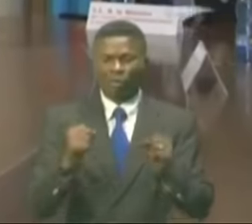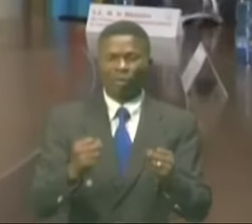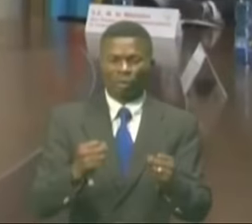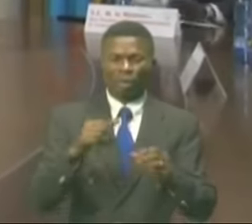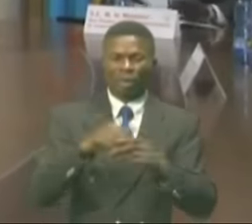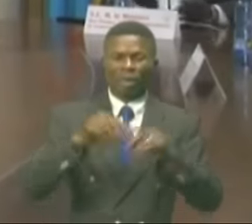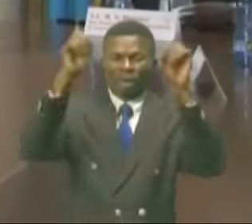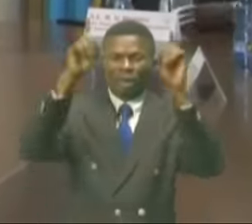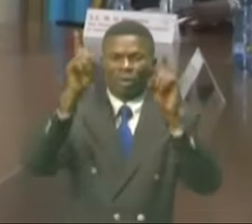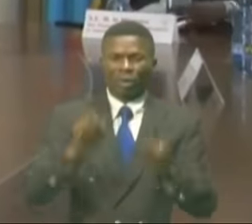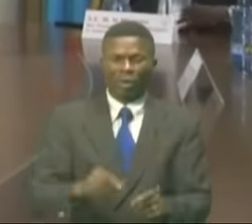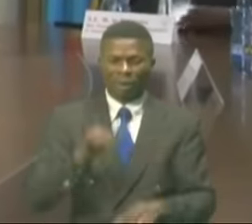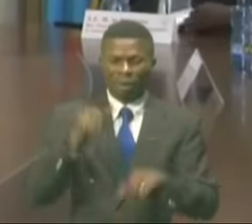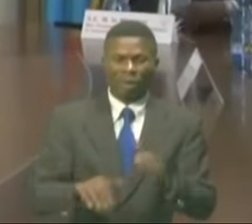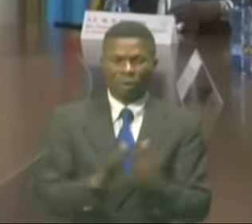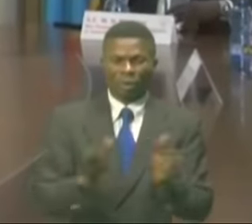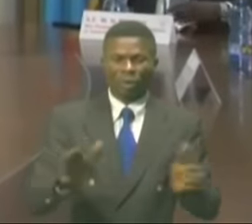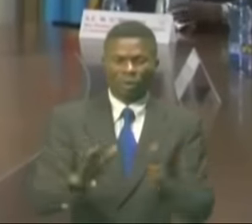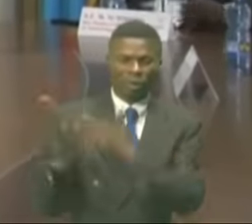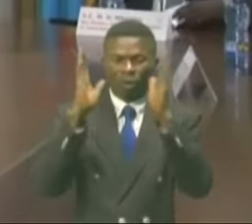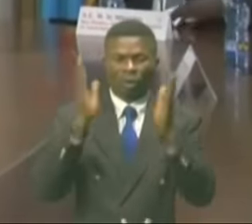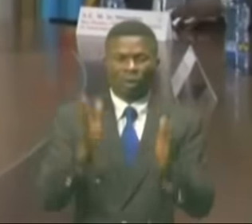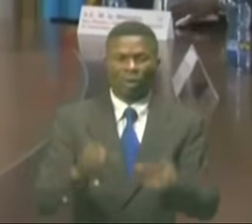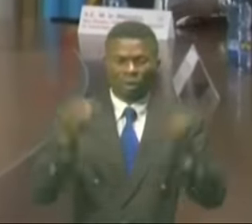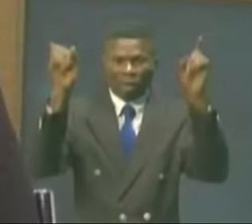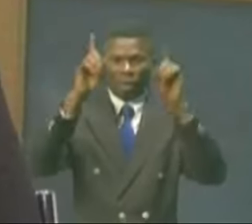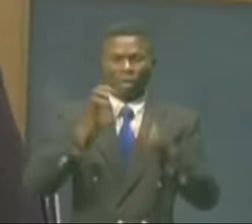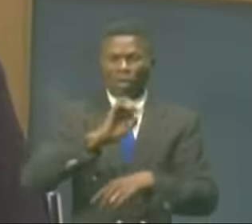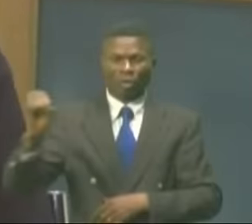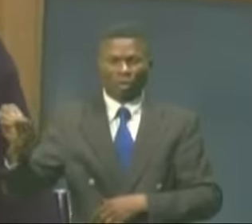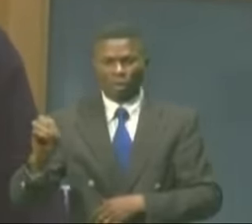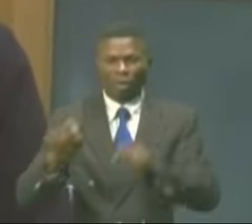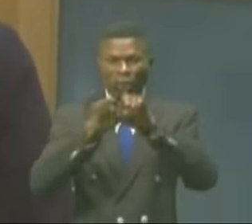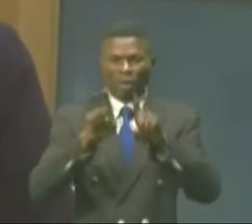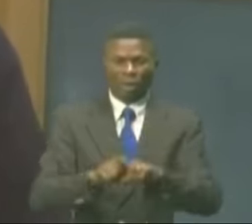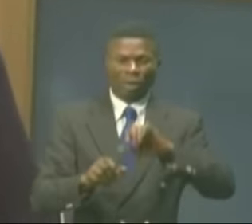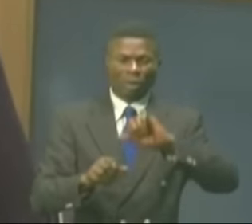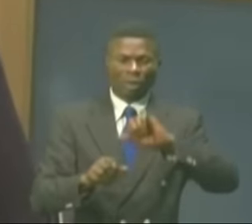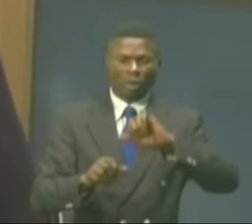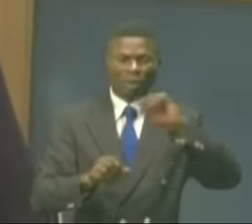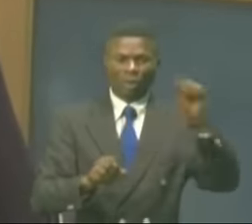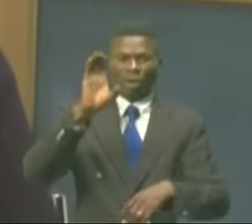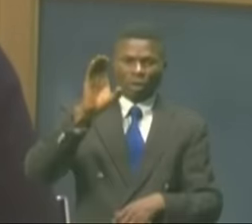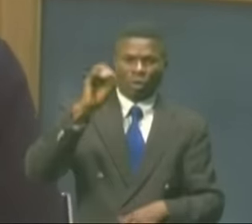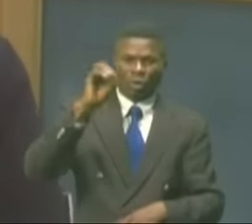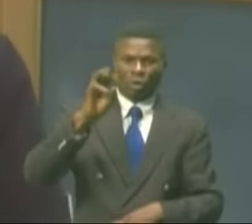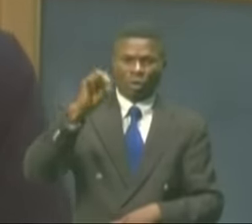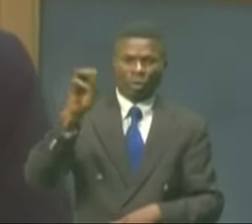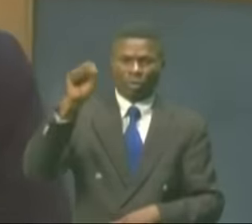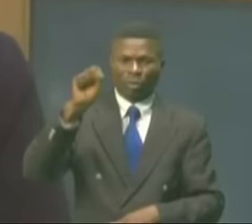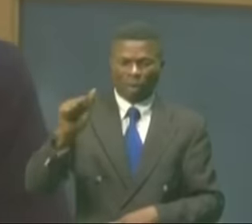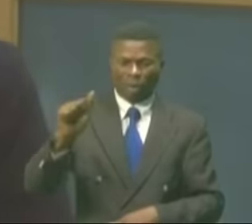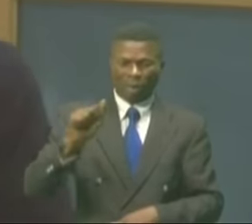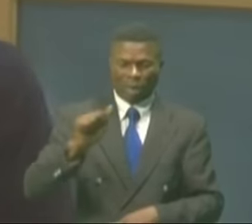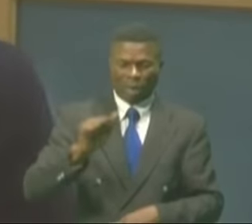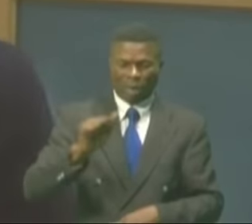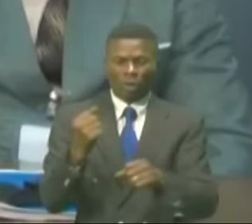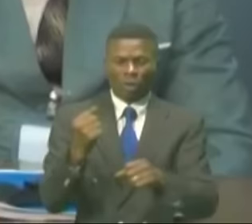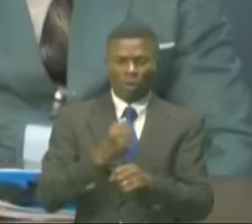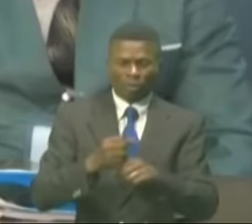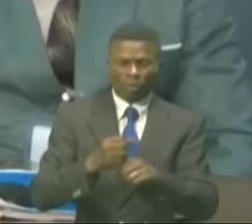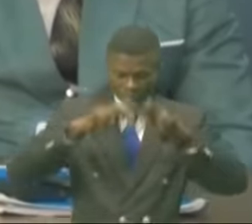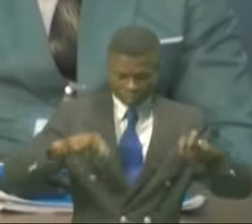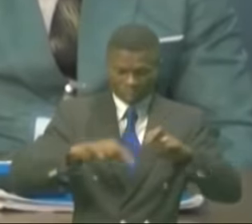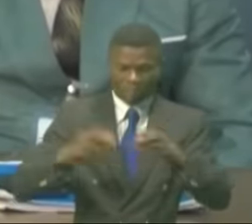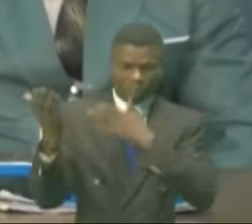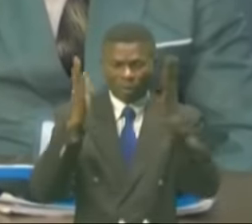l'Afrique, le secrétariat du marché commun de l'Afrique orientale et australe, COMESA, envisage couvrir les coûts de l'analyse des